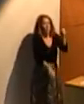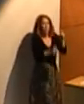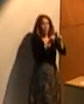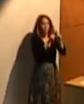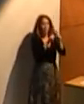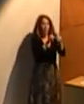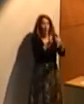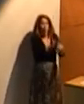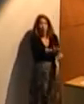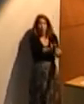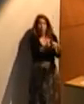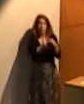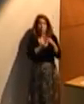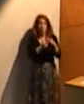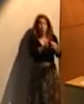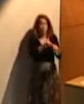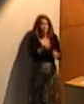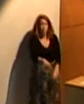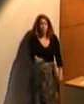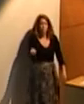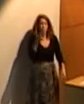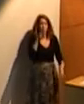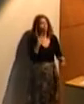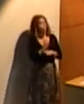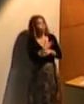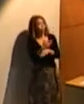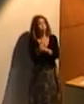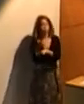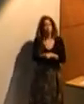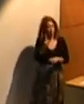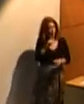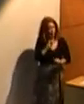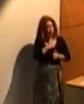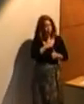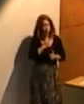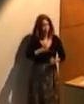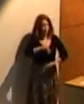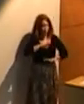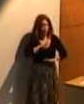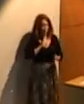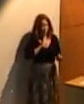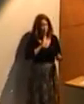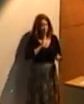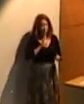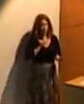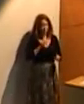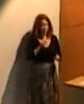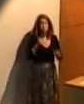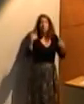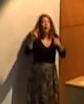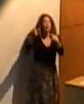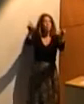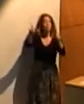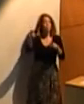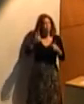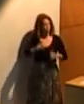nécessairement responsable car je peux être libre et me sentir responsable et responsable que de moi avons nos